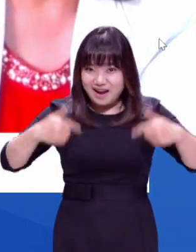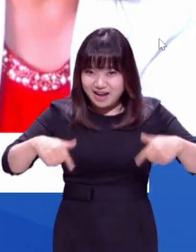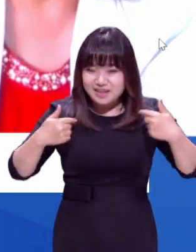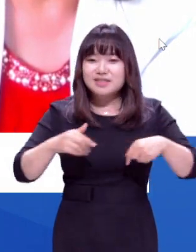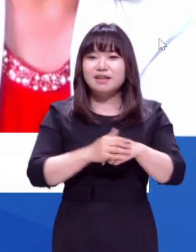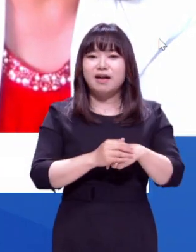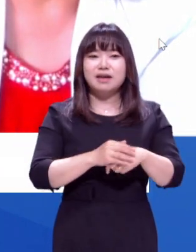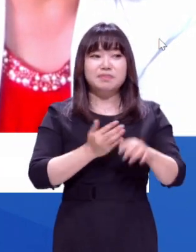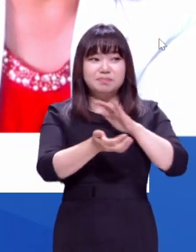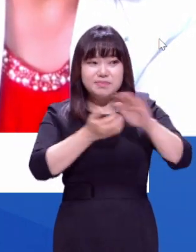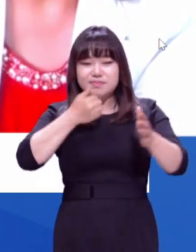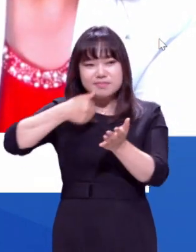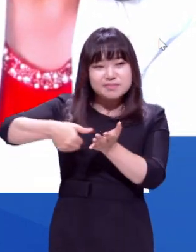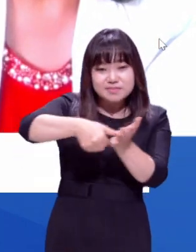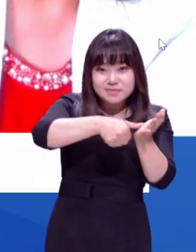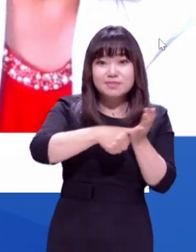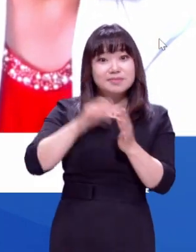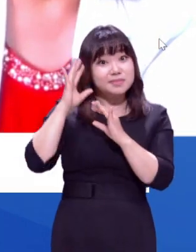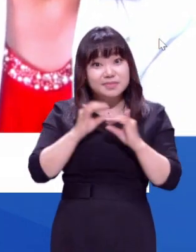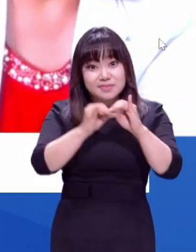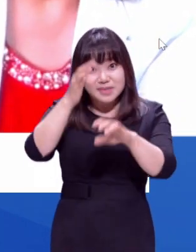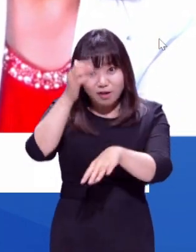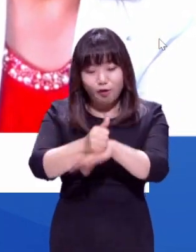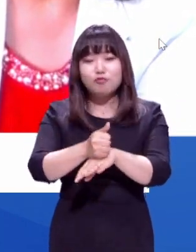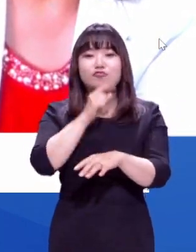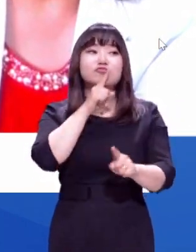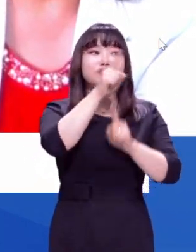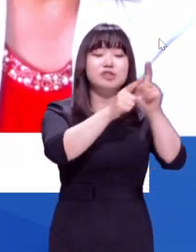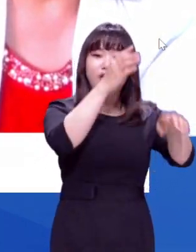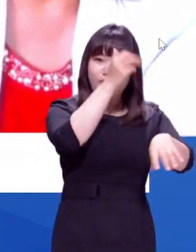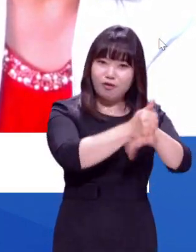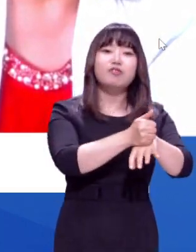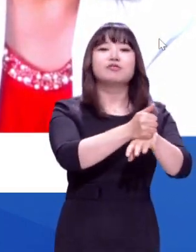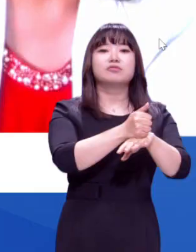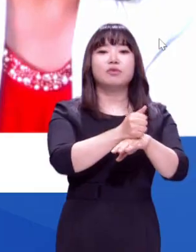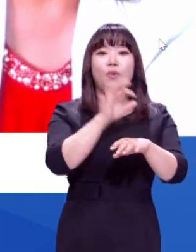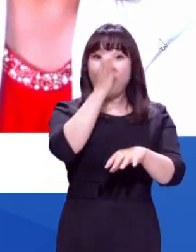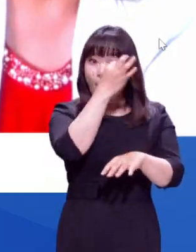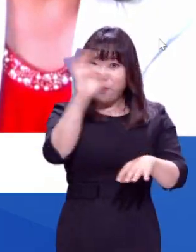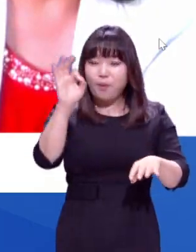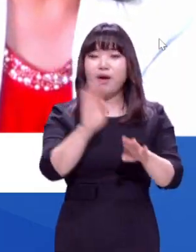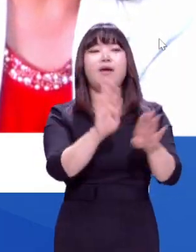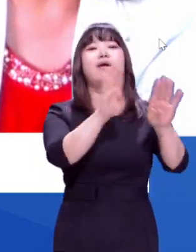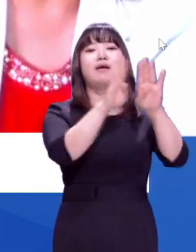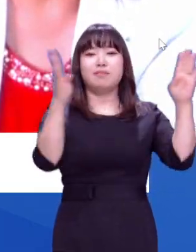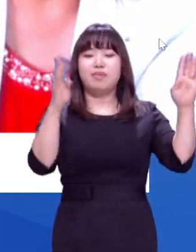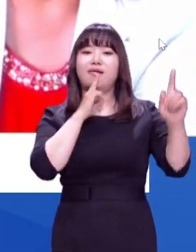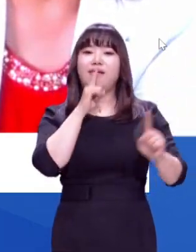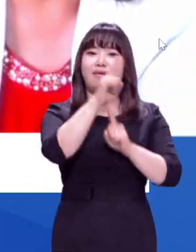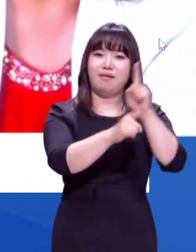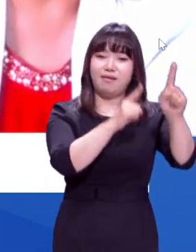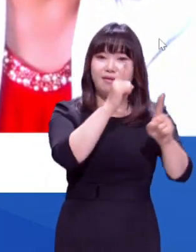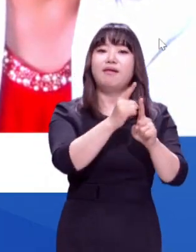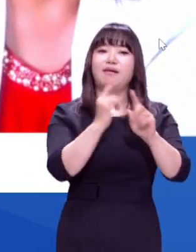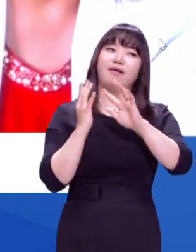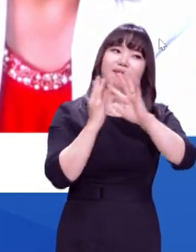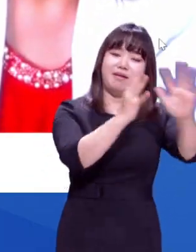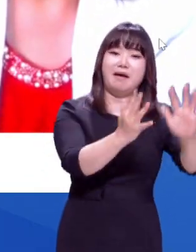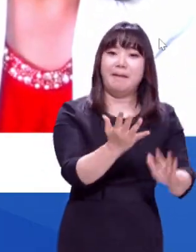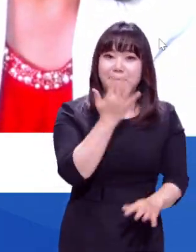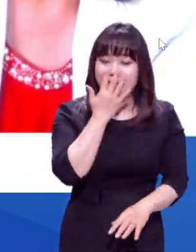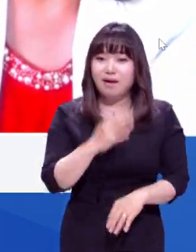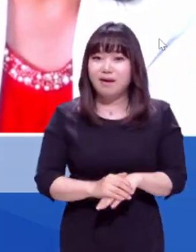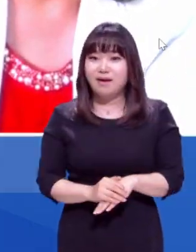위한 범국민 서명운동은 참여 대상은 강북 주민 및 강북구 외의 지역구 주민